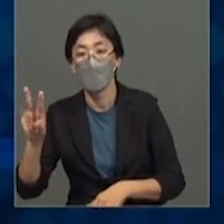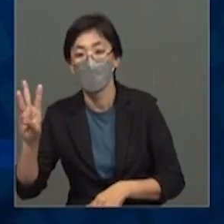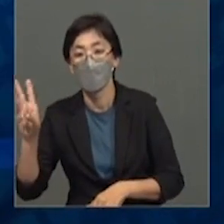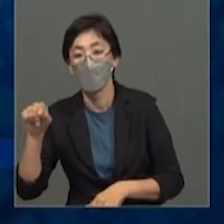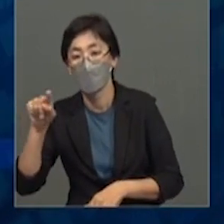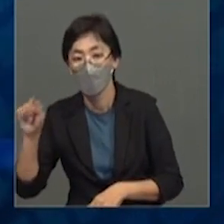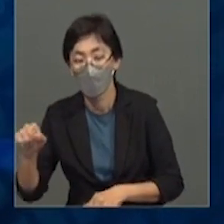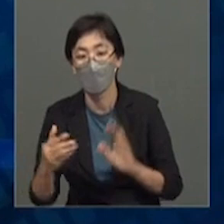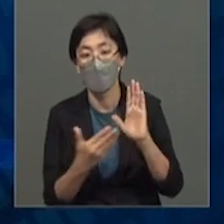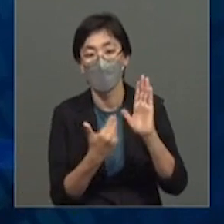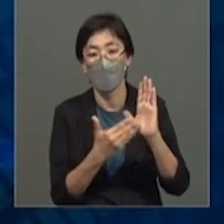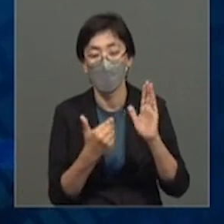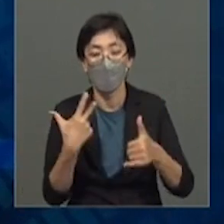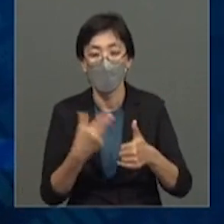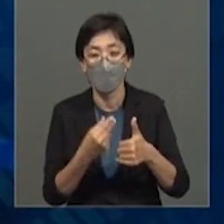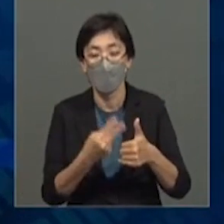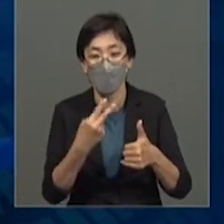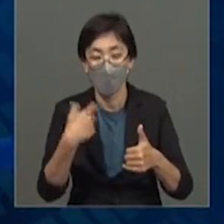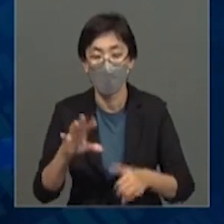75.26% แล้วก็ภาคตะวันตกฉีดครบโดสไปแล้ว